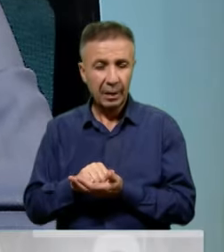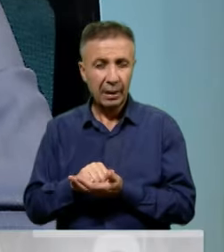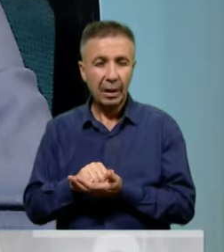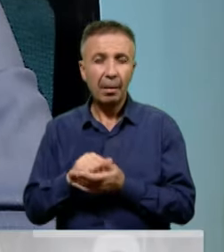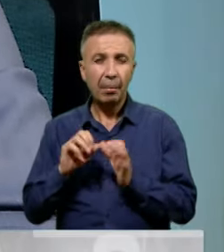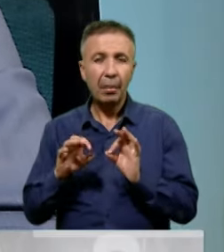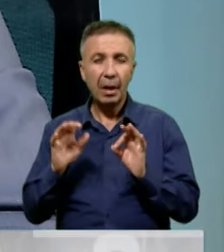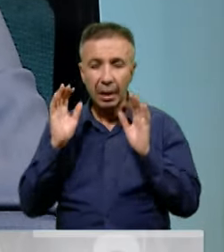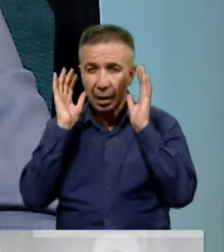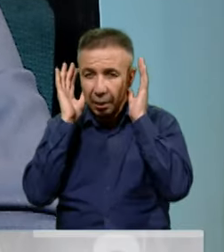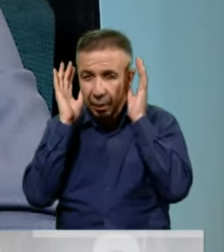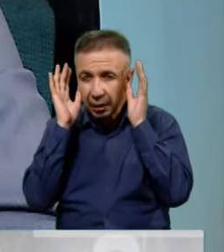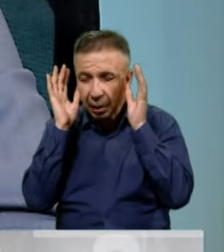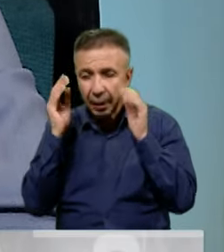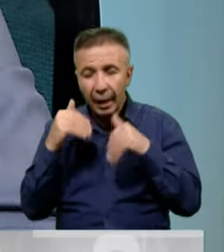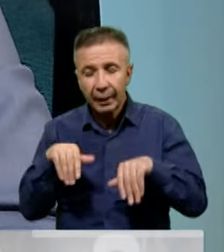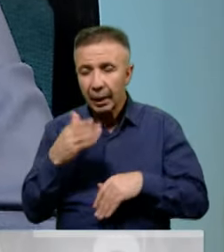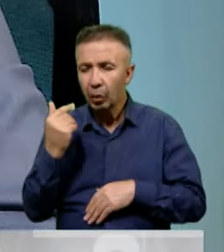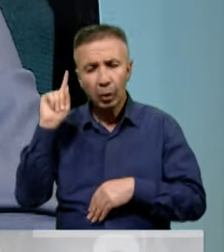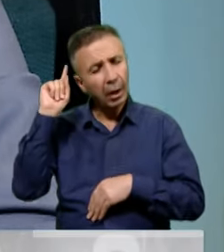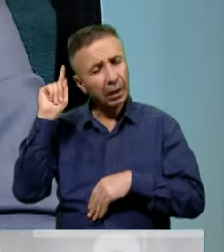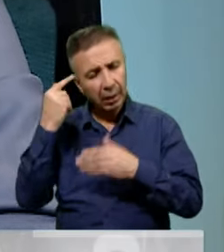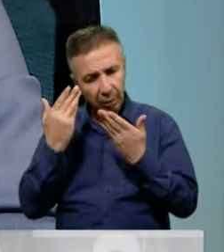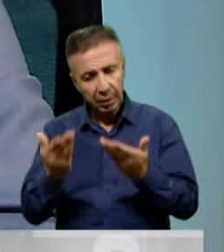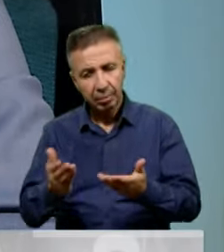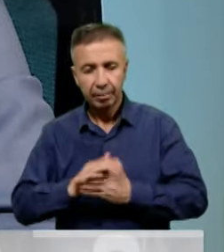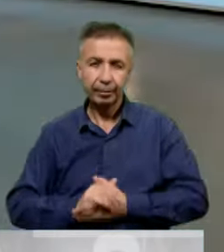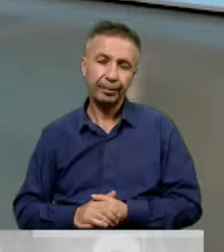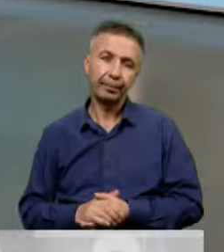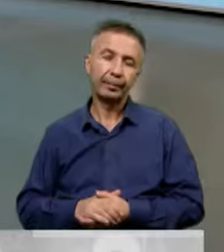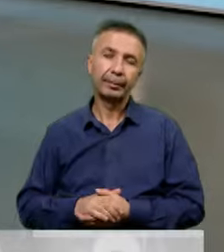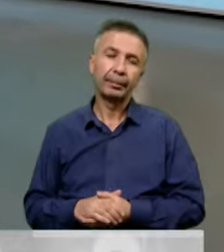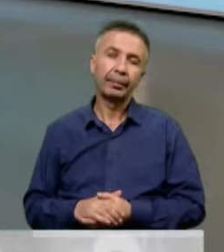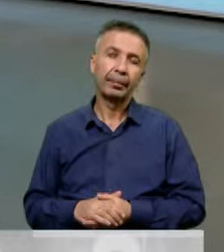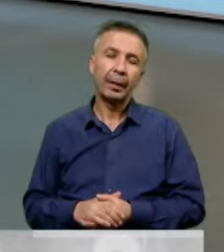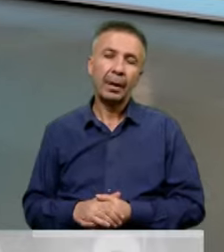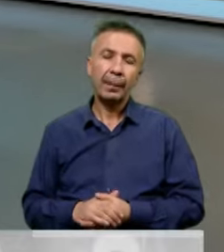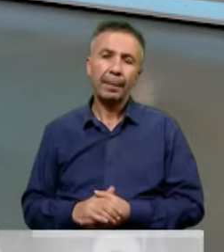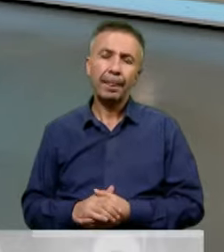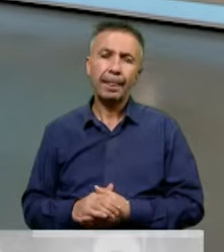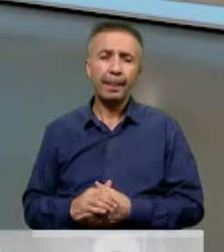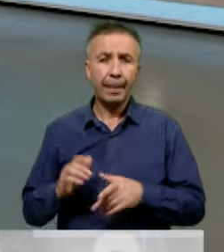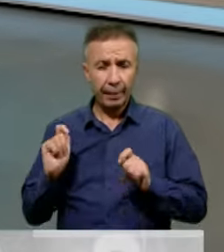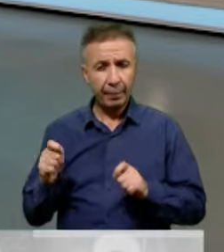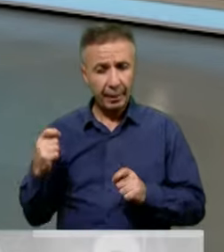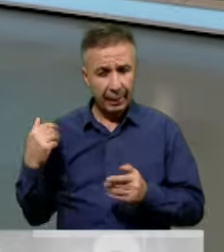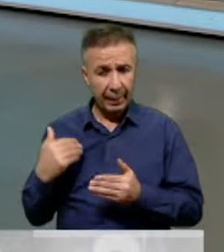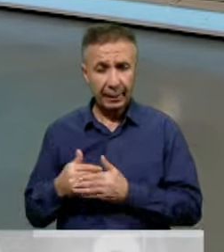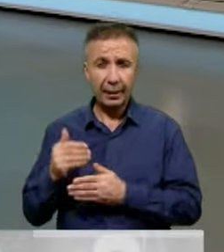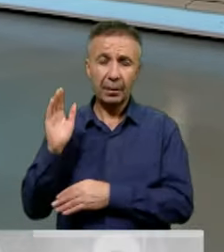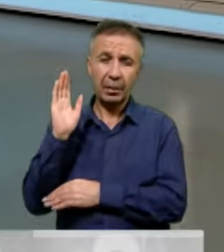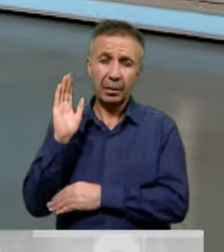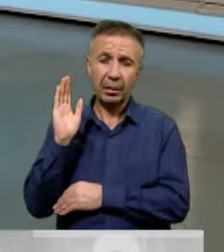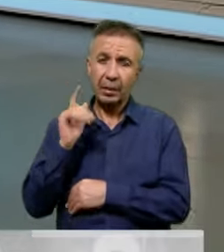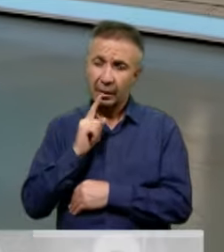şekilde namaz kılmasına herhangi bir engel teşkil etmez. Eyvallah. Peki hocam eee yapabildiği kadar rüknü eda etmesi